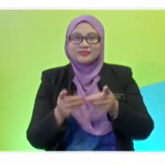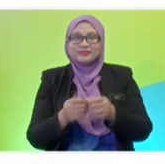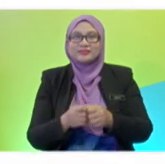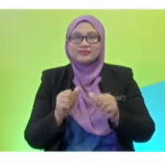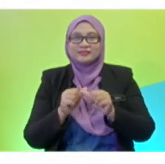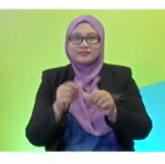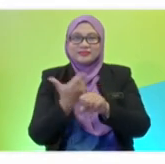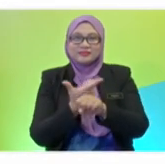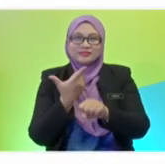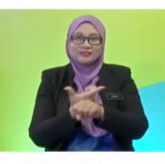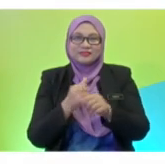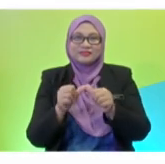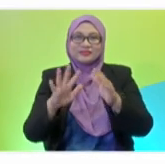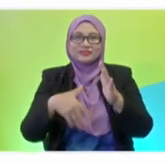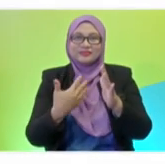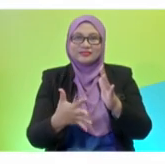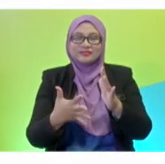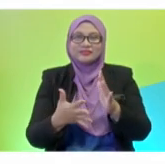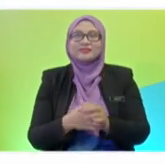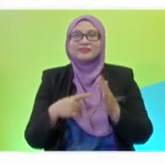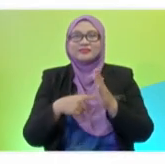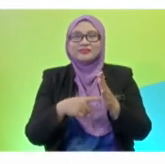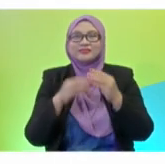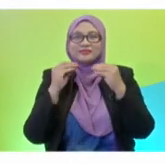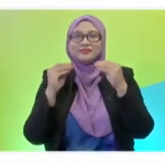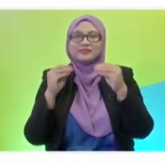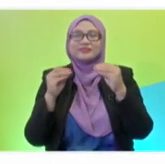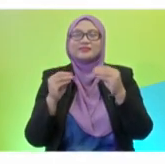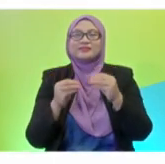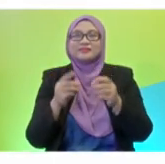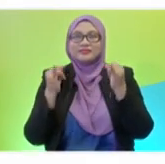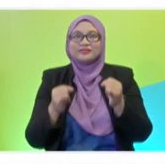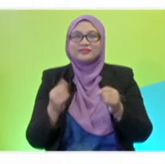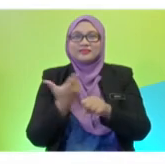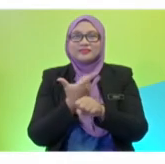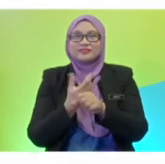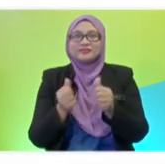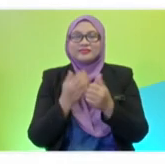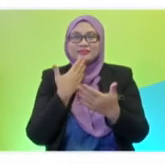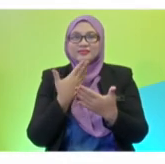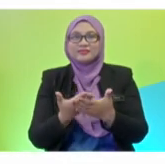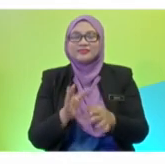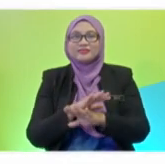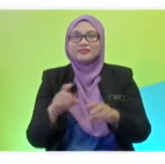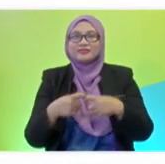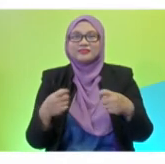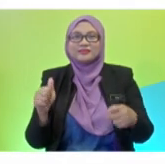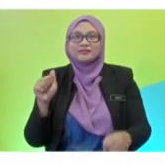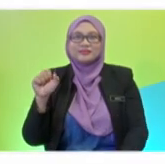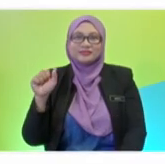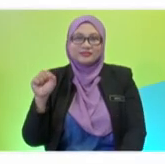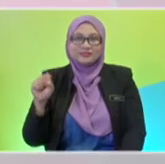mengikuti jadwal tunjuk aja dilatih dengan baik dan seterusnya tak boleh berputus asa itu paling penting jangan berputus asa